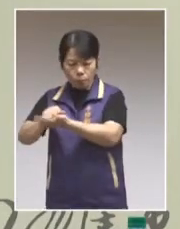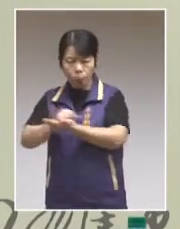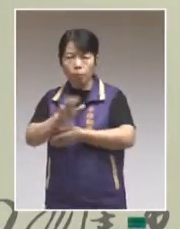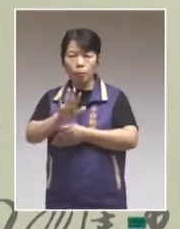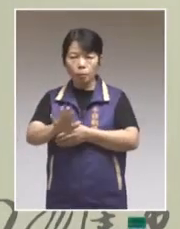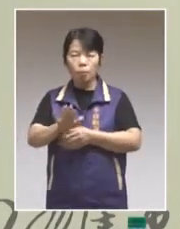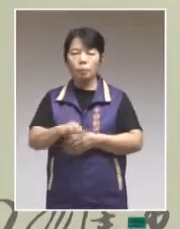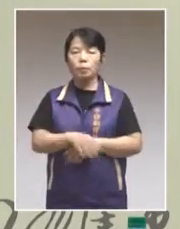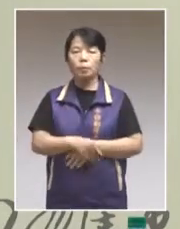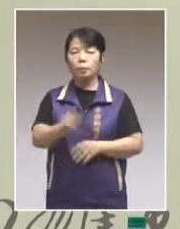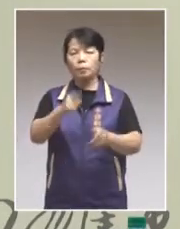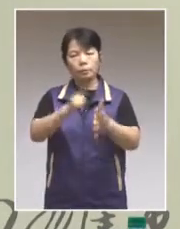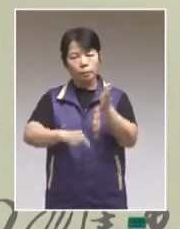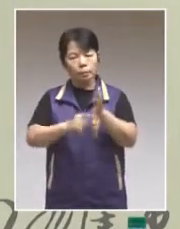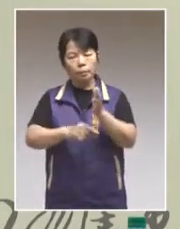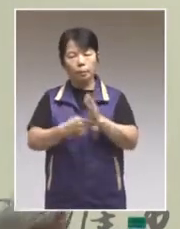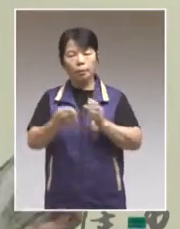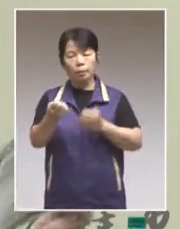一张图，